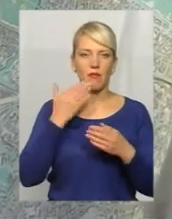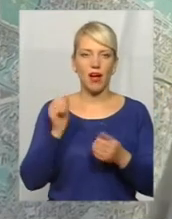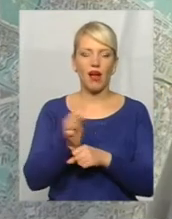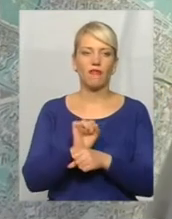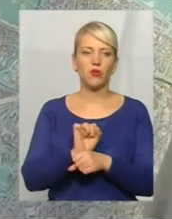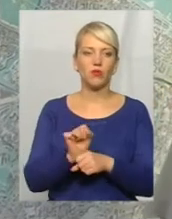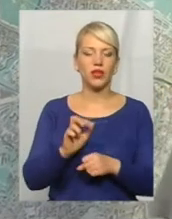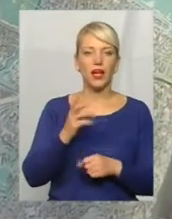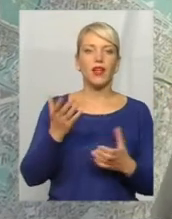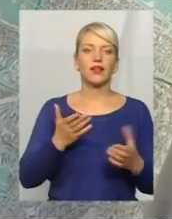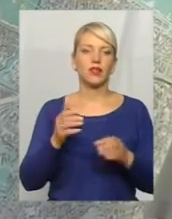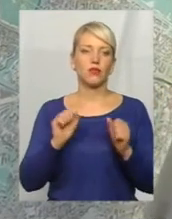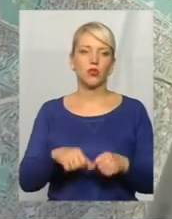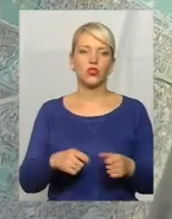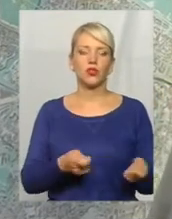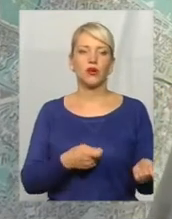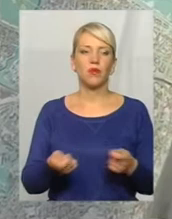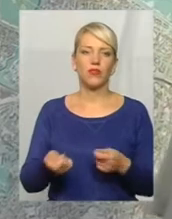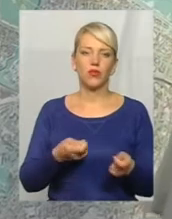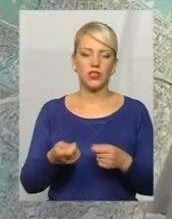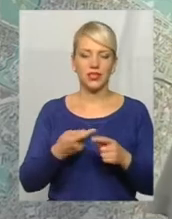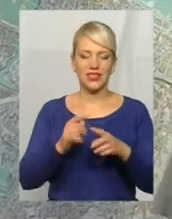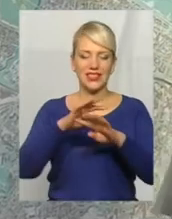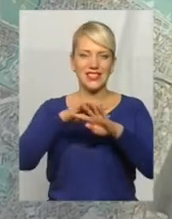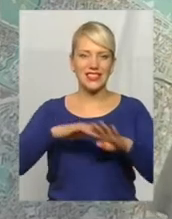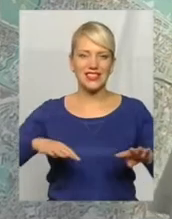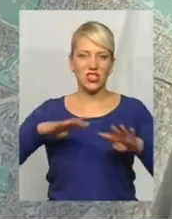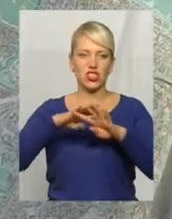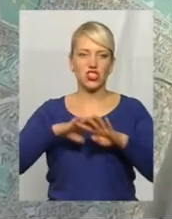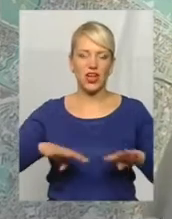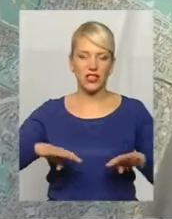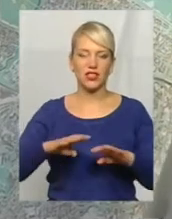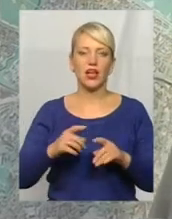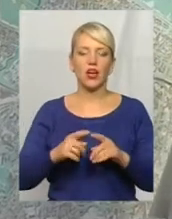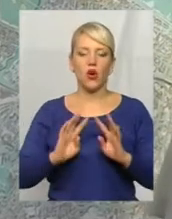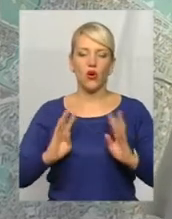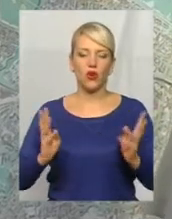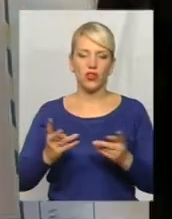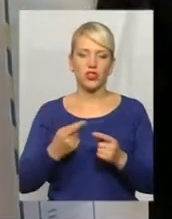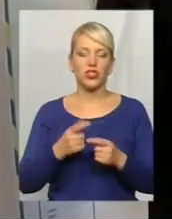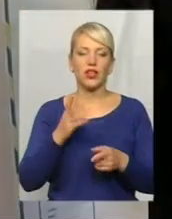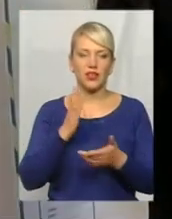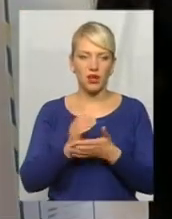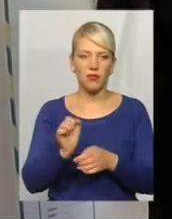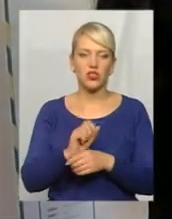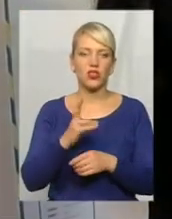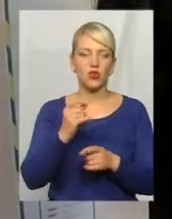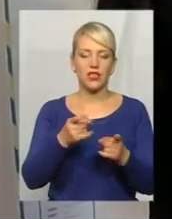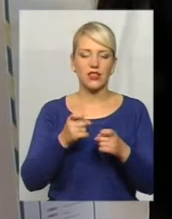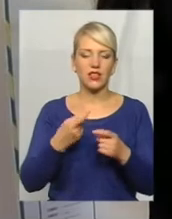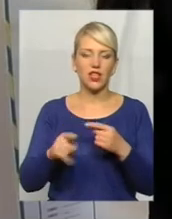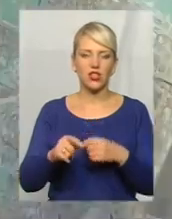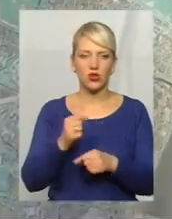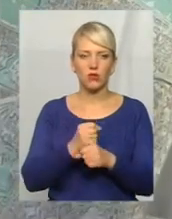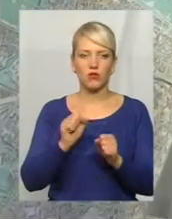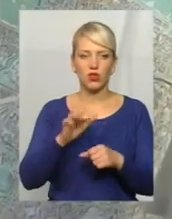які можуть перевозити ці січаті огорожі. Точніше, вони є, але вони задіяні на інші роботи. Може, на слідуючому тижні буде